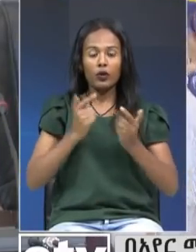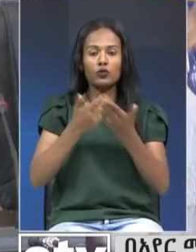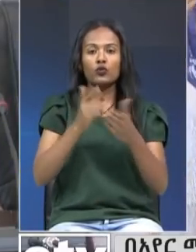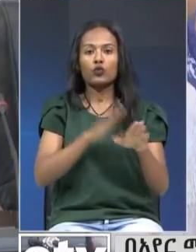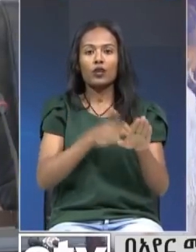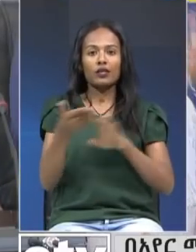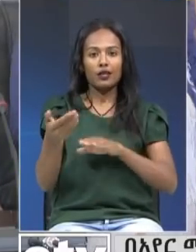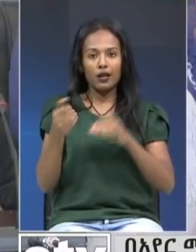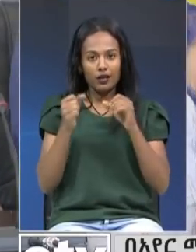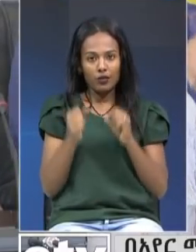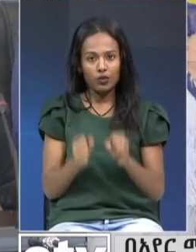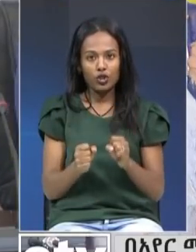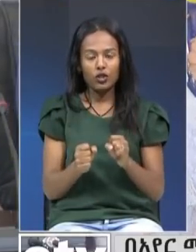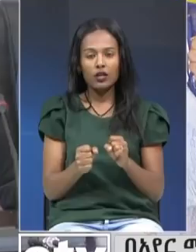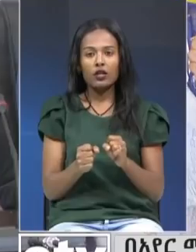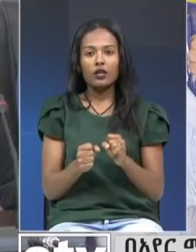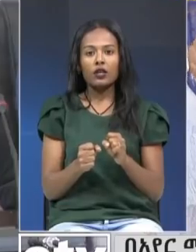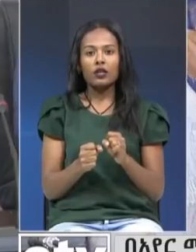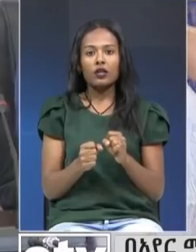ሊያስተናግድ የሚችል